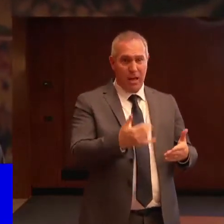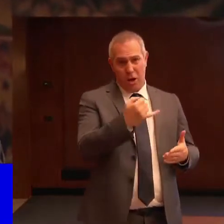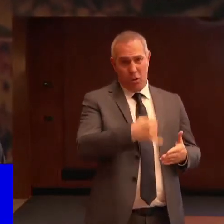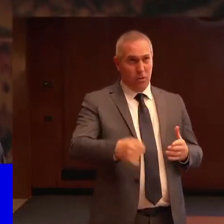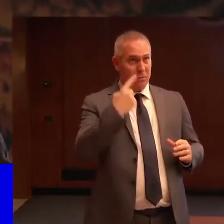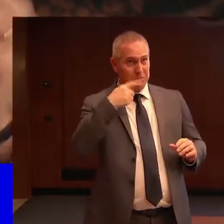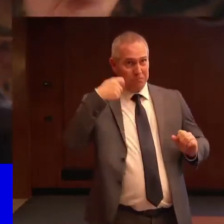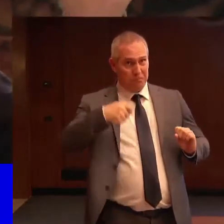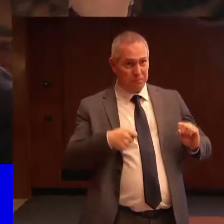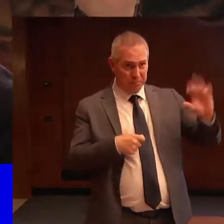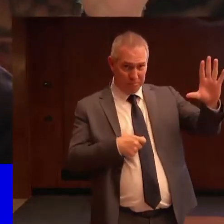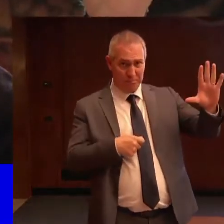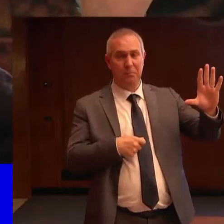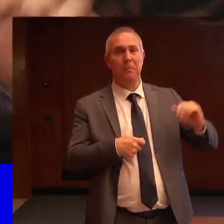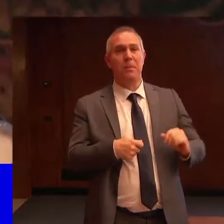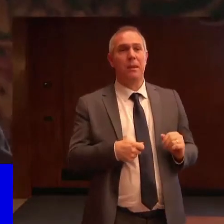intervento.